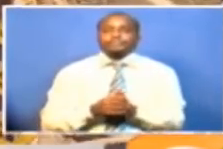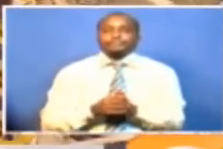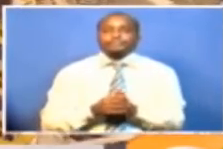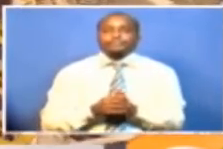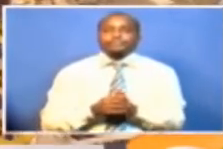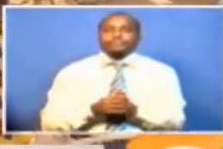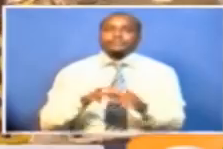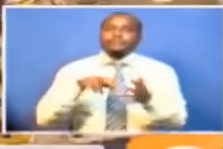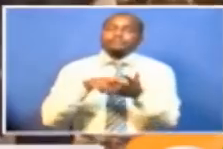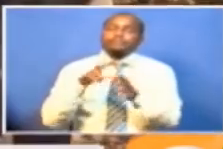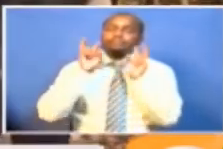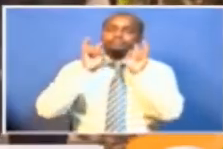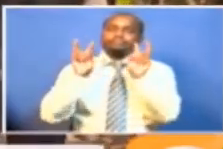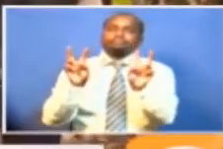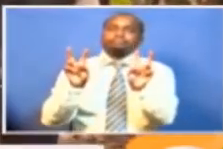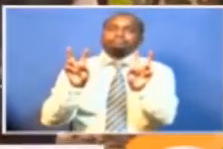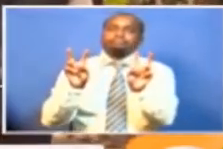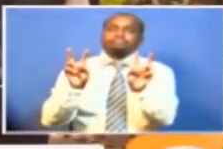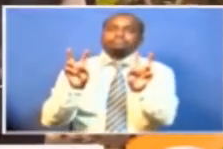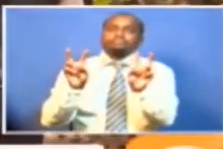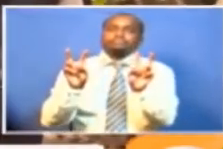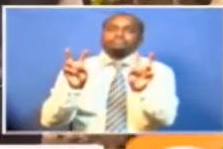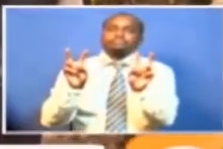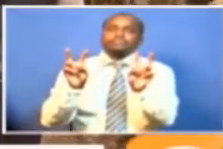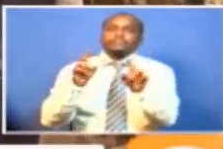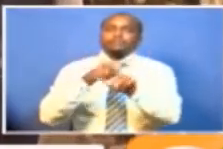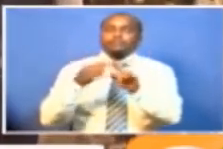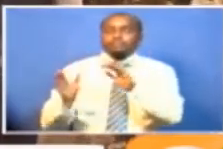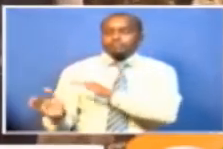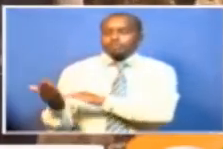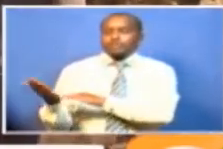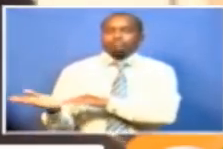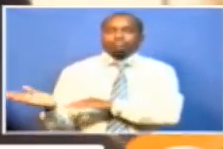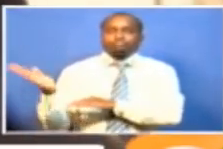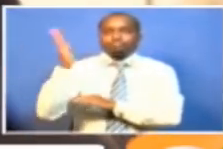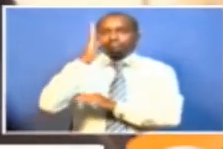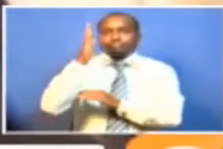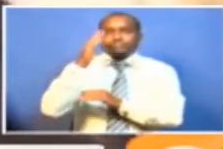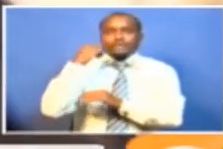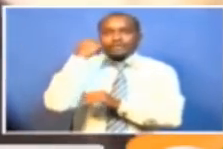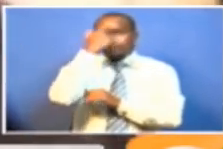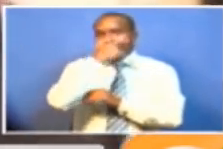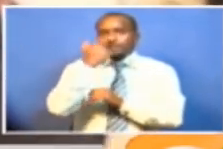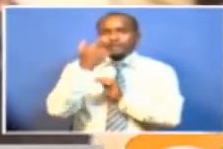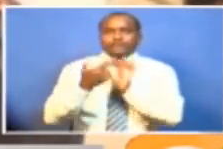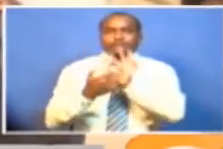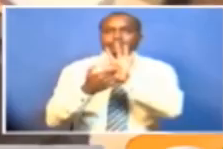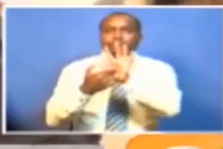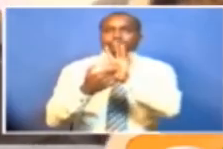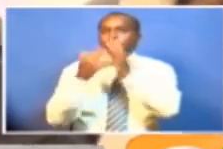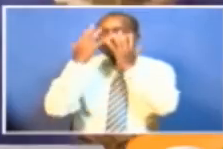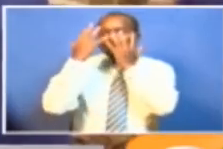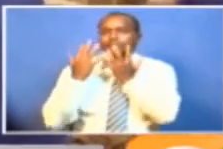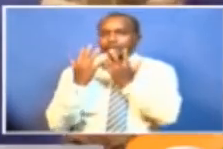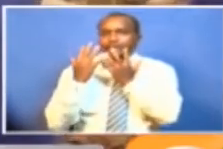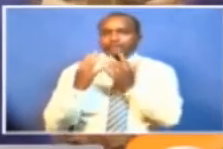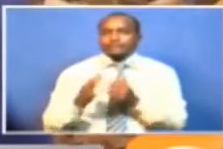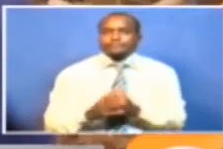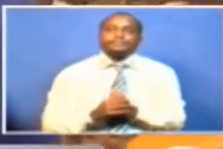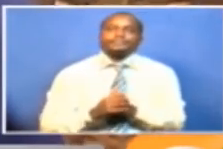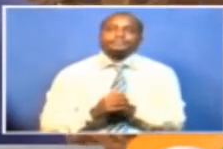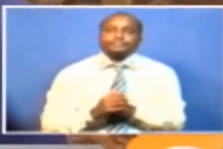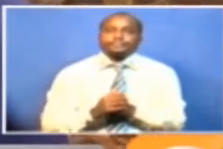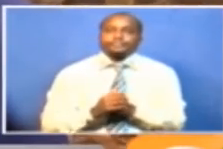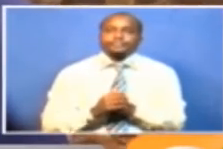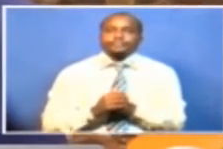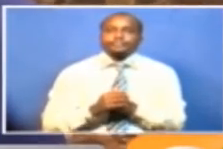Walisimama kando na kushuhudia shughuli hiyo ikiendelea tangu alfajiri, nyuso zao zikionyesha ghadhabu yao. Wanafunzi